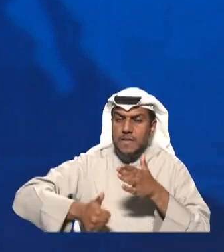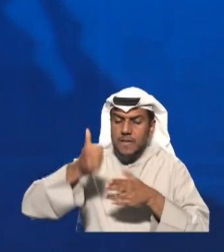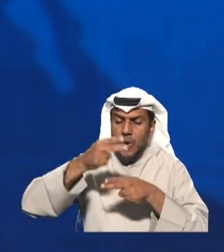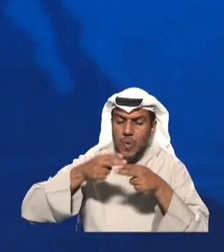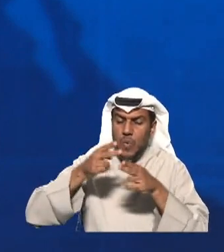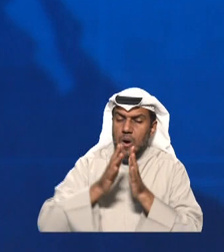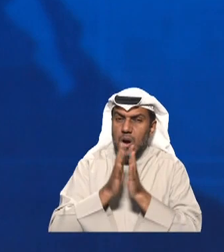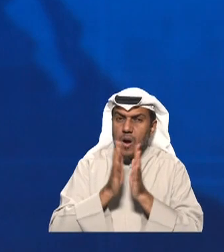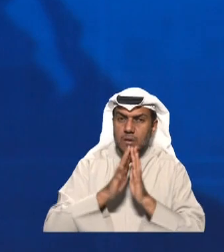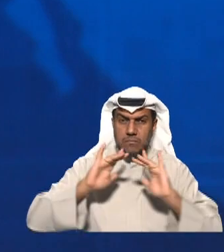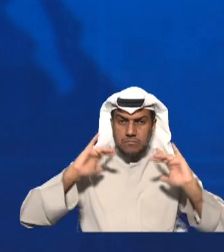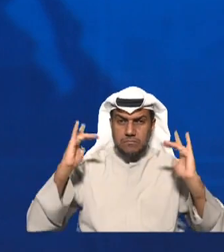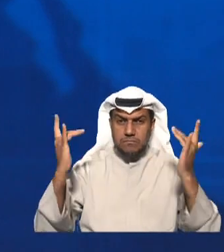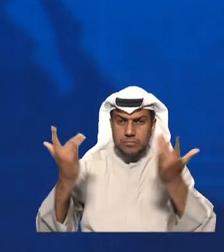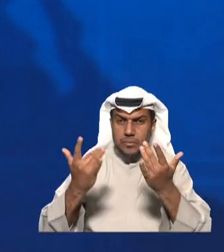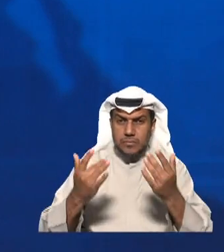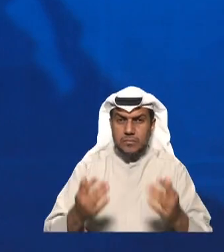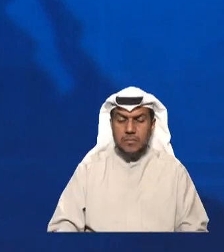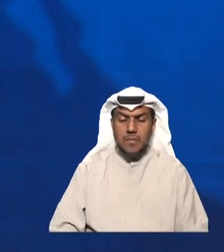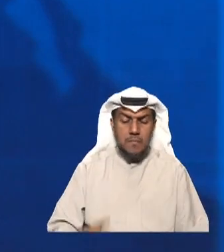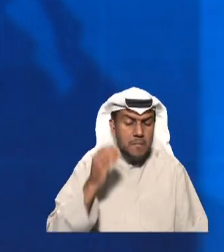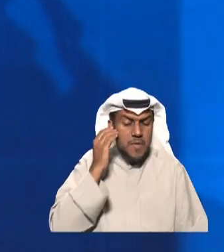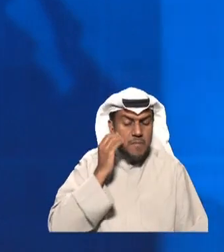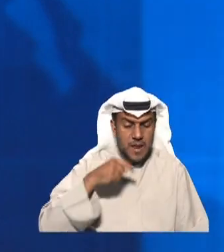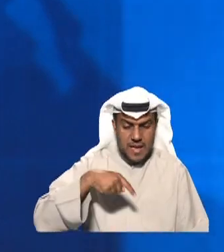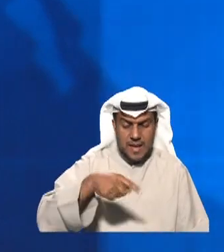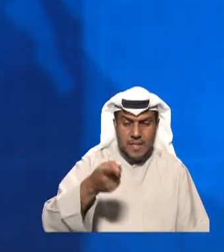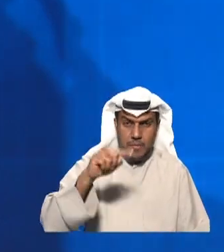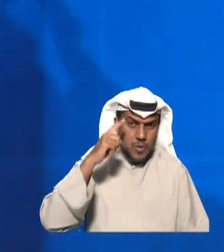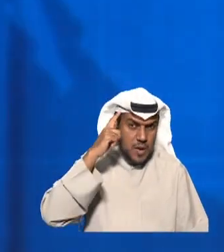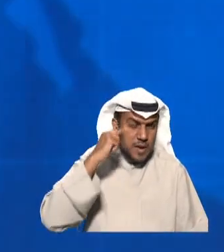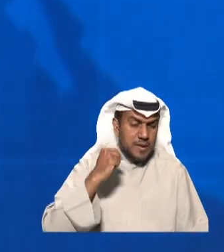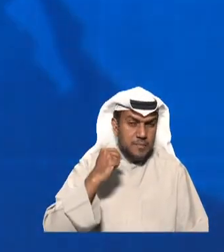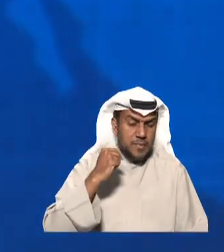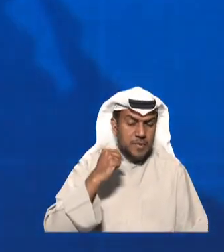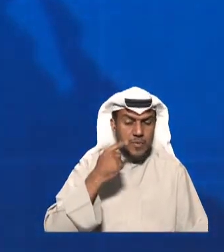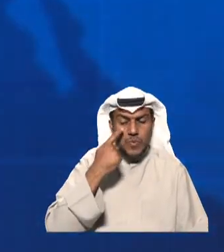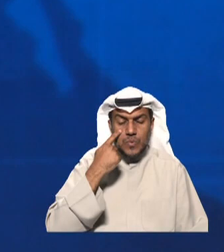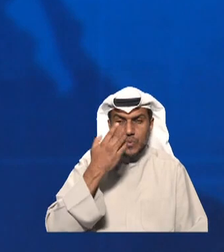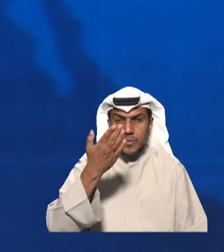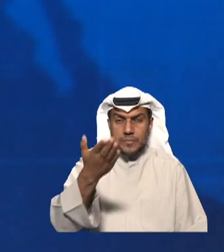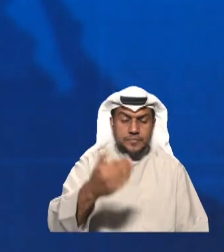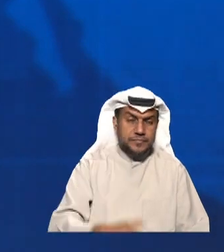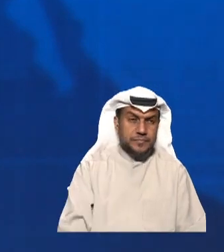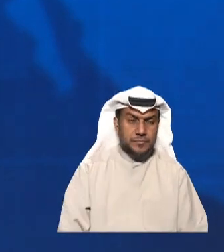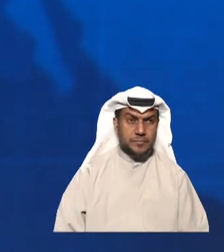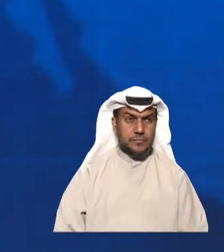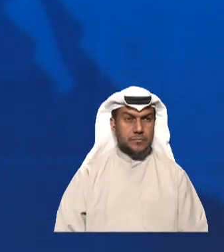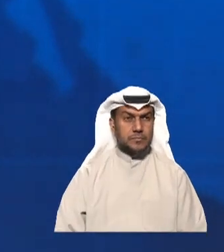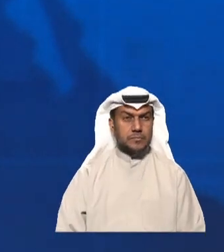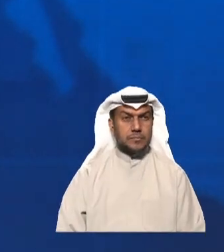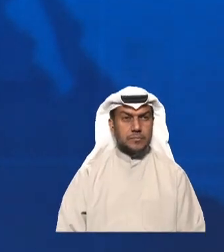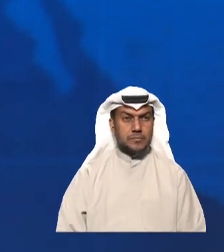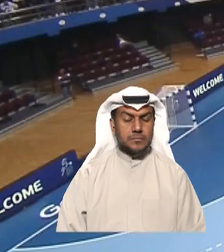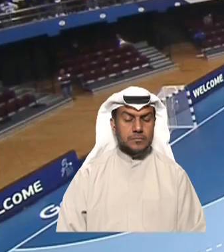الجولة الثالثة ضد نظيره الإماراتي على صدارة المجموعة. تفاصيل أكثر في سياق التقرير التالي.